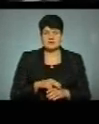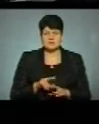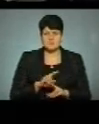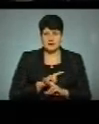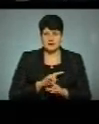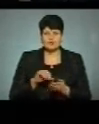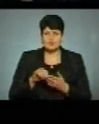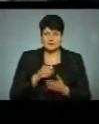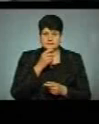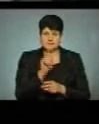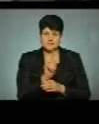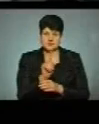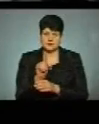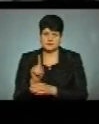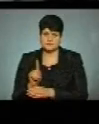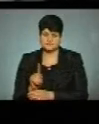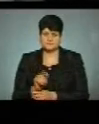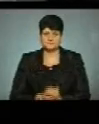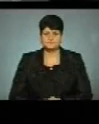поклали до пам'ятника свічки.